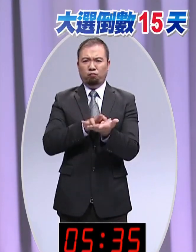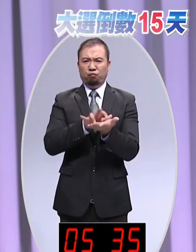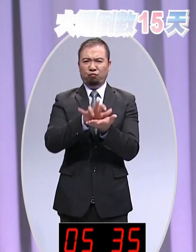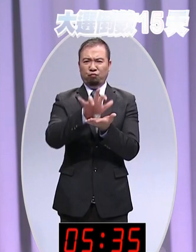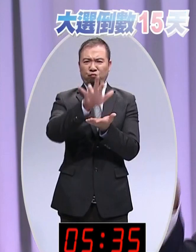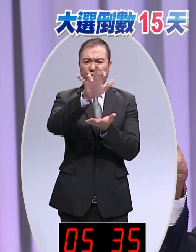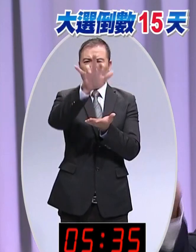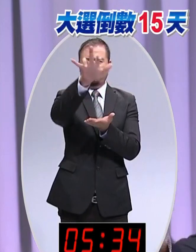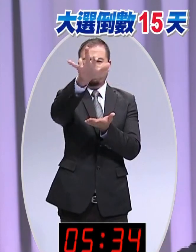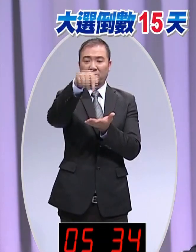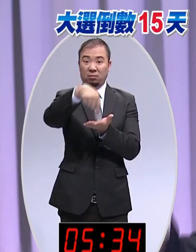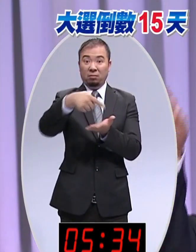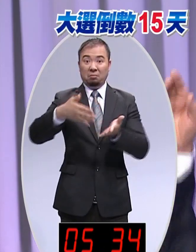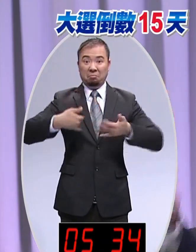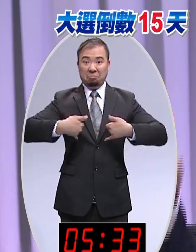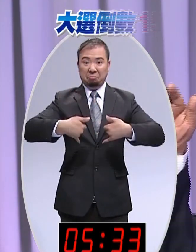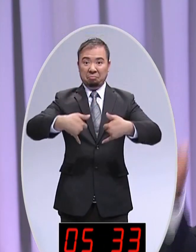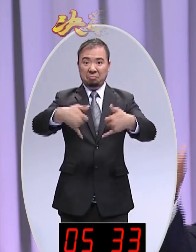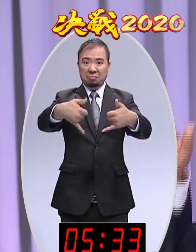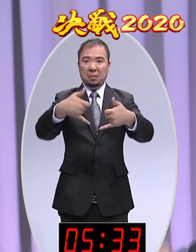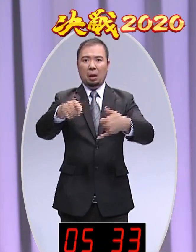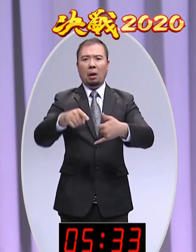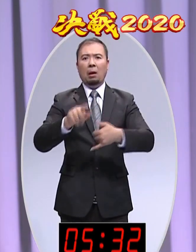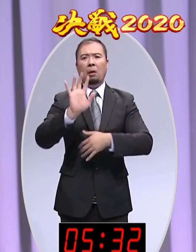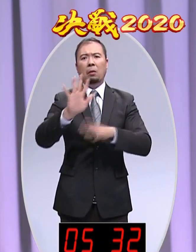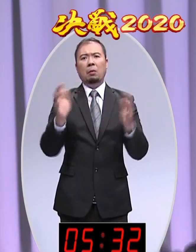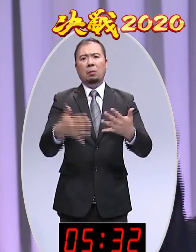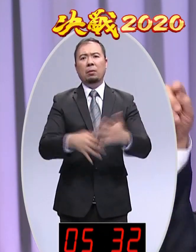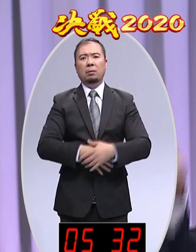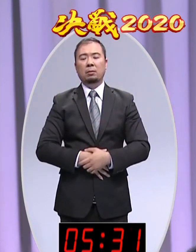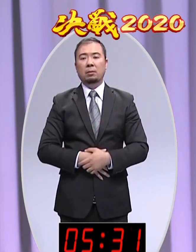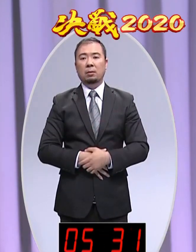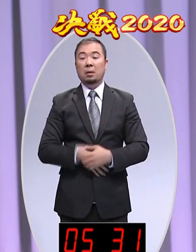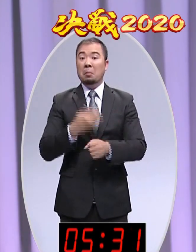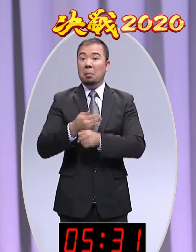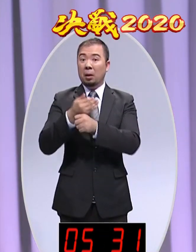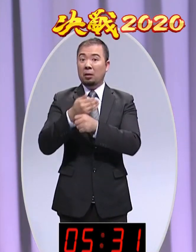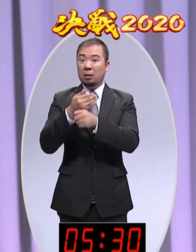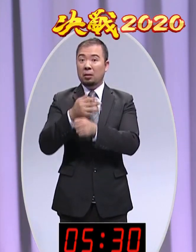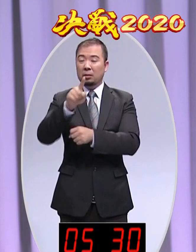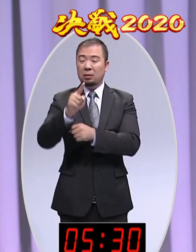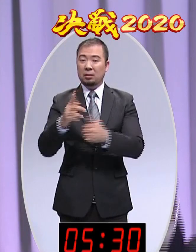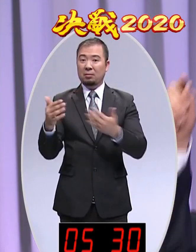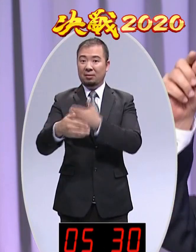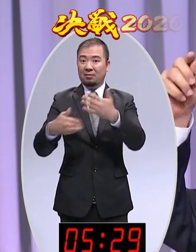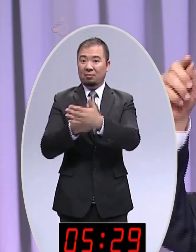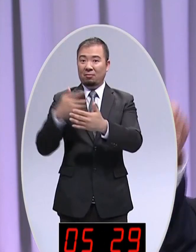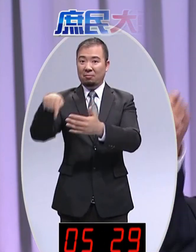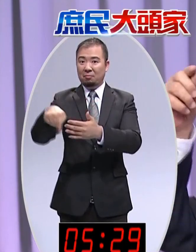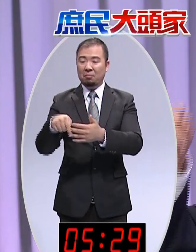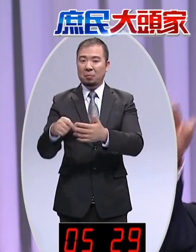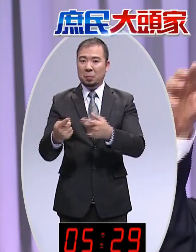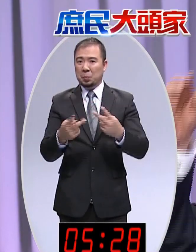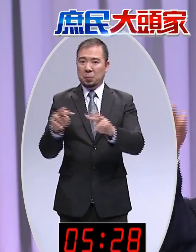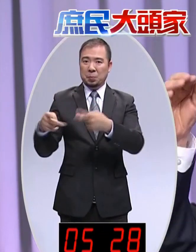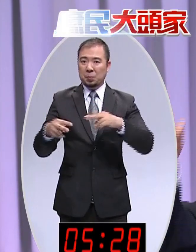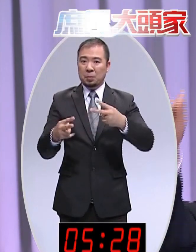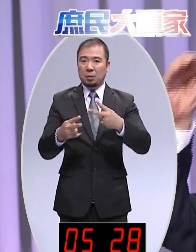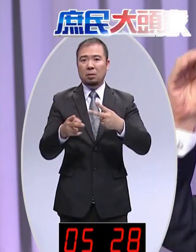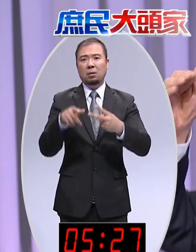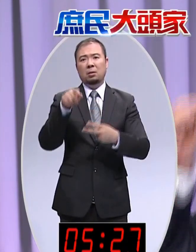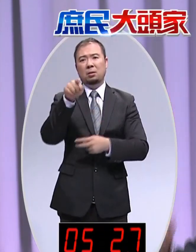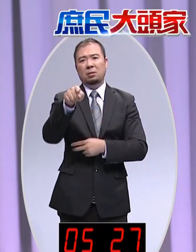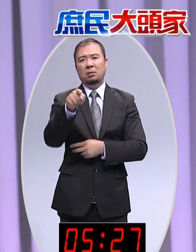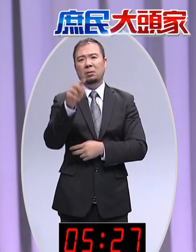题，马英九先生你的所谓交通帮执政到现在，你看看机场的大